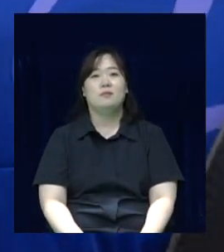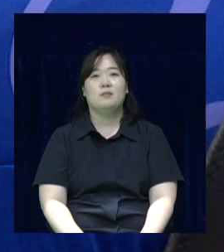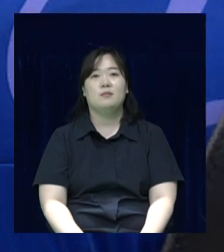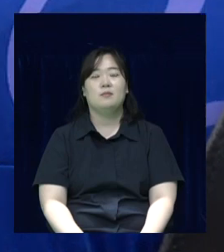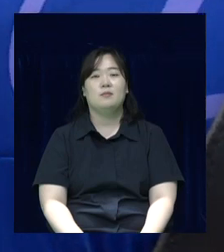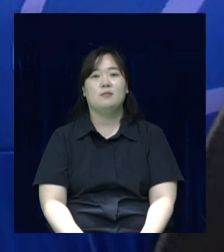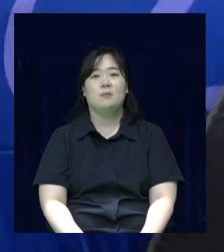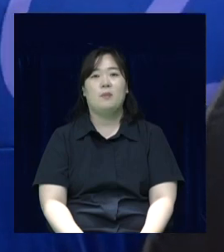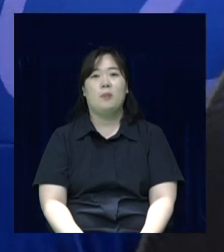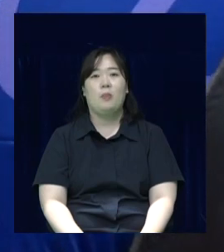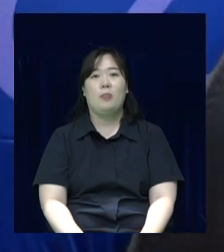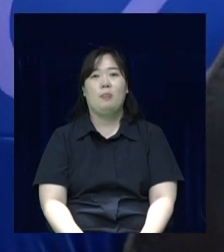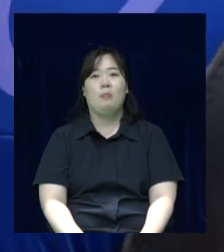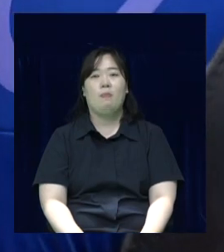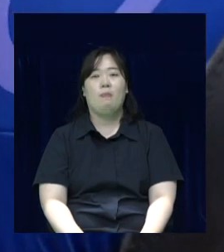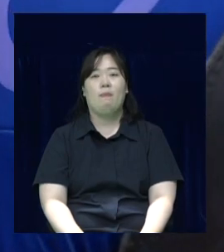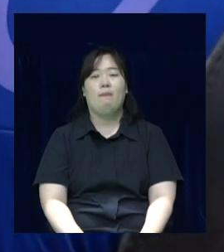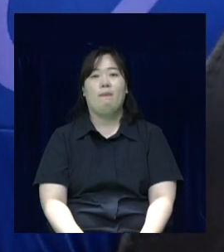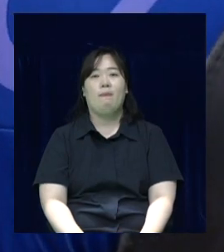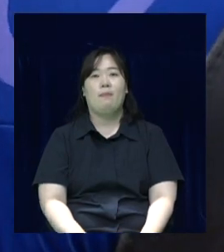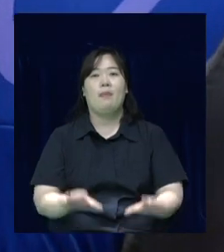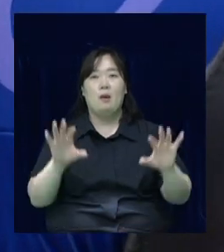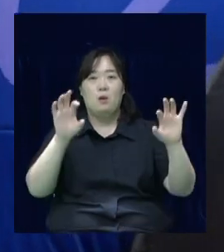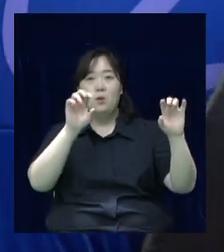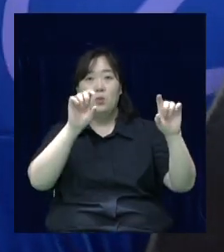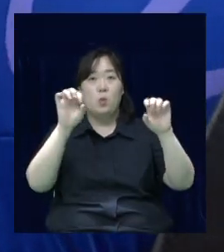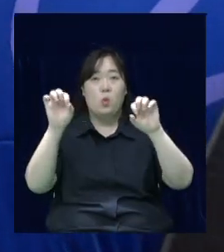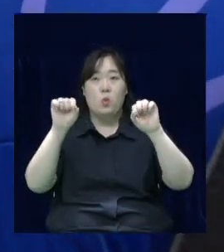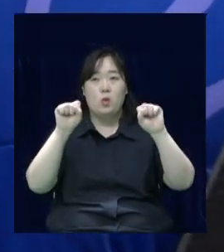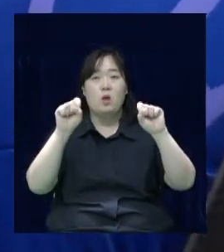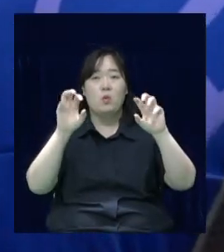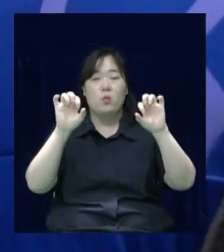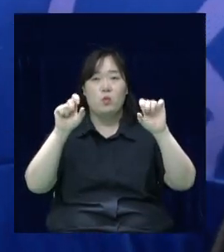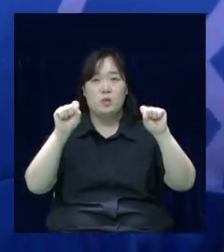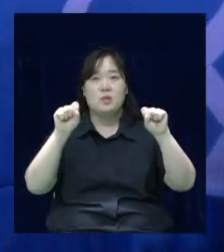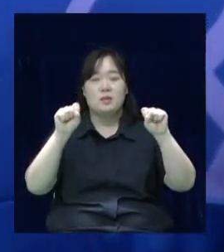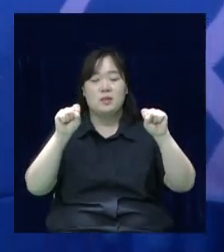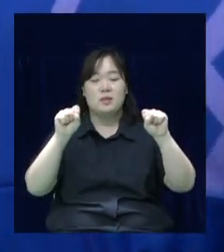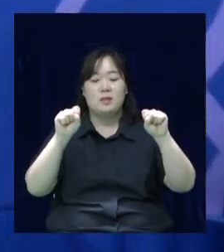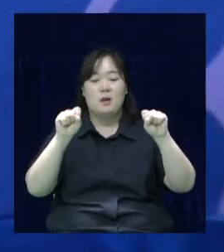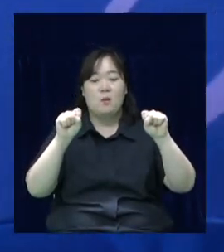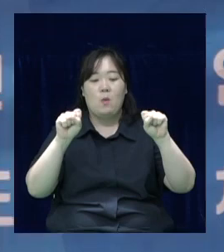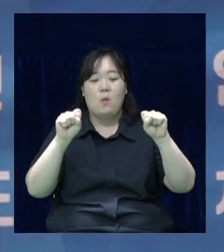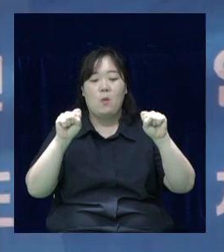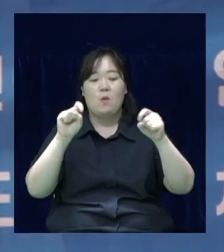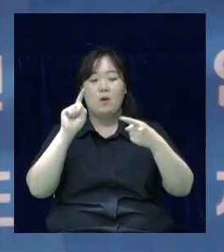네, 위치를 잘 잡고요. 네. 그립을 단단히 잡고